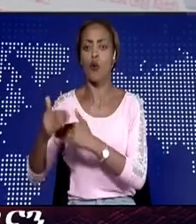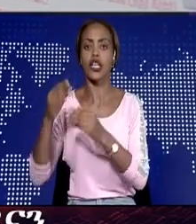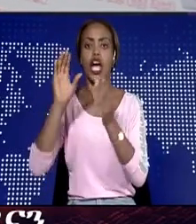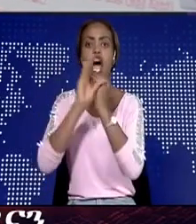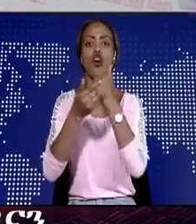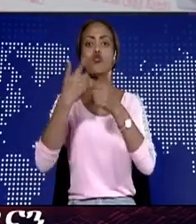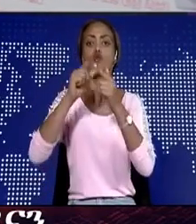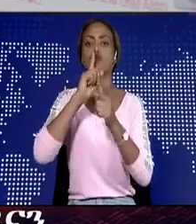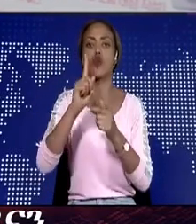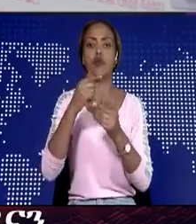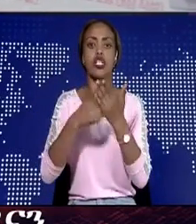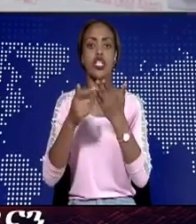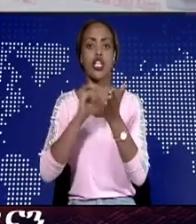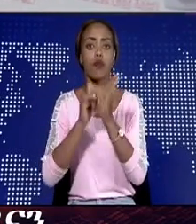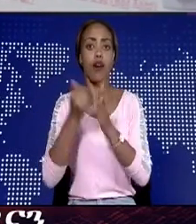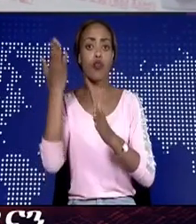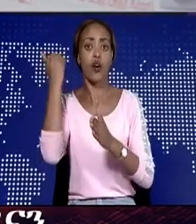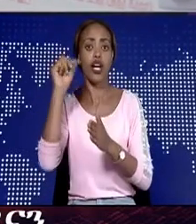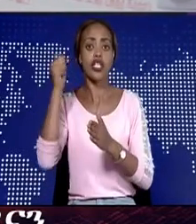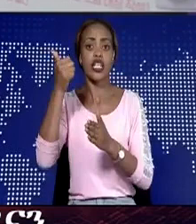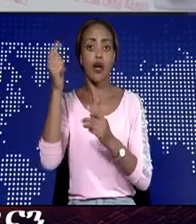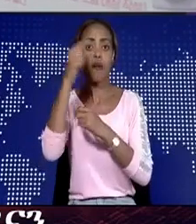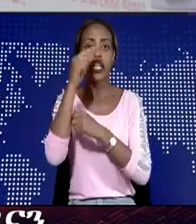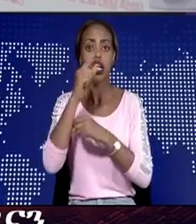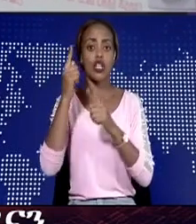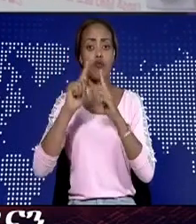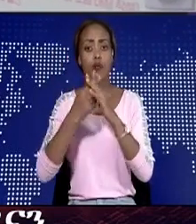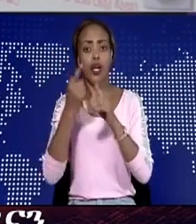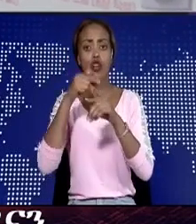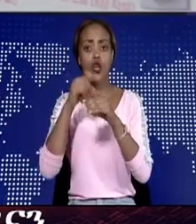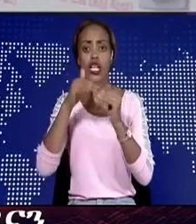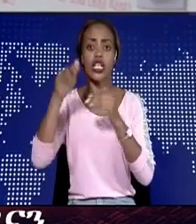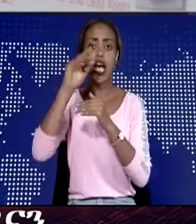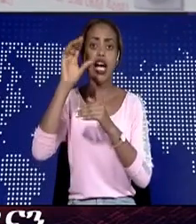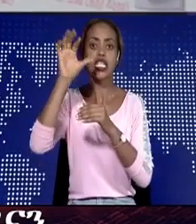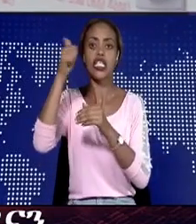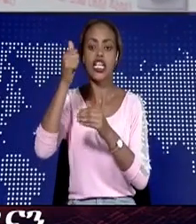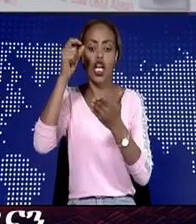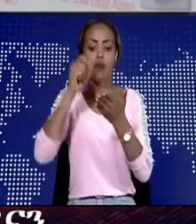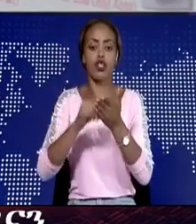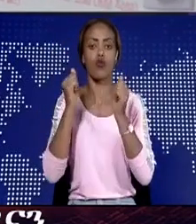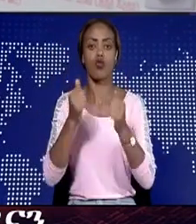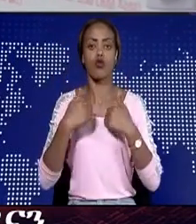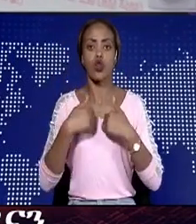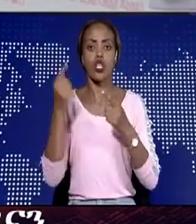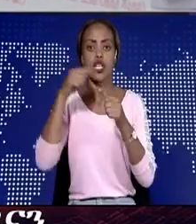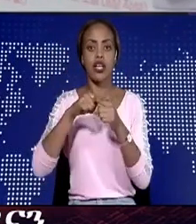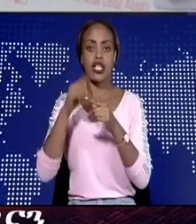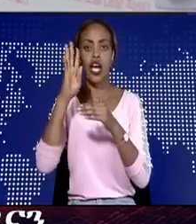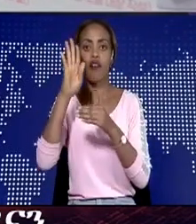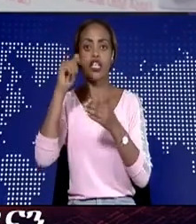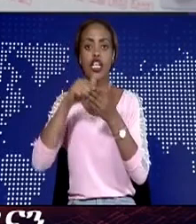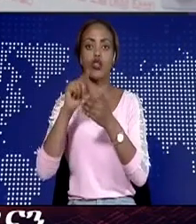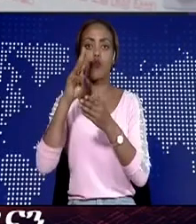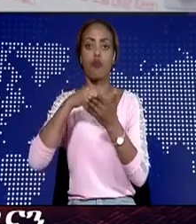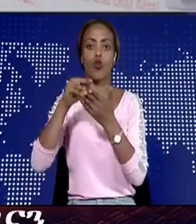زموصيوم تبايلو از دما ابتم زحلفو 10 معلتات نفلما اوانيو لعل 10 كمزغب قيلو زلو زاغيد لعل 4.1